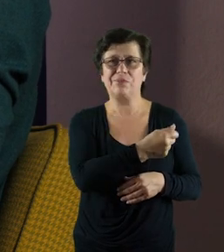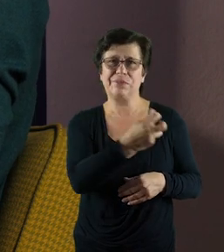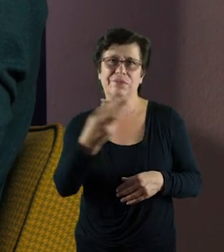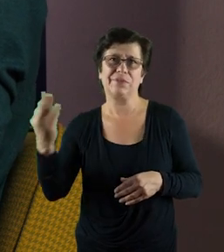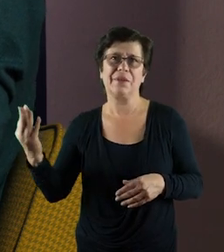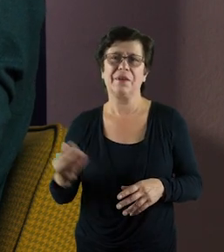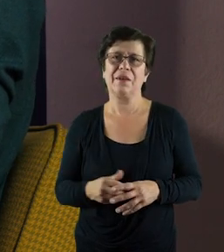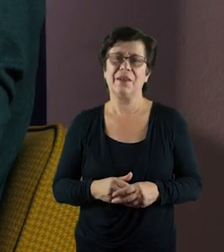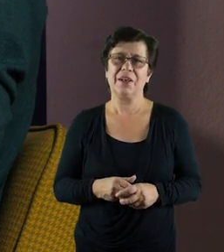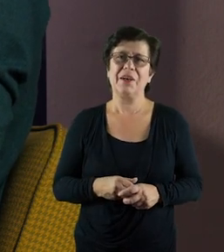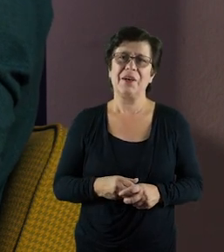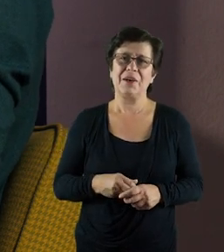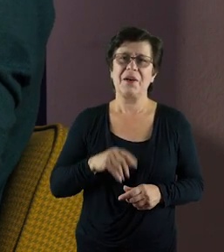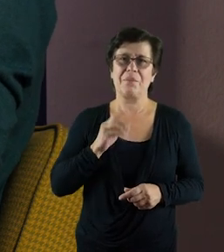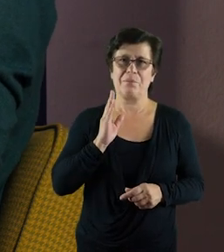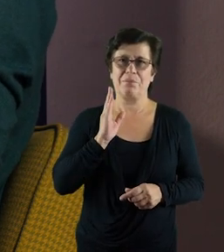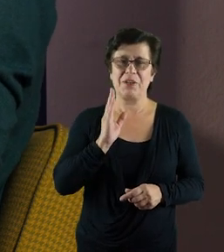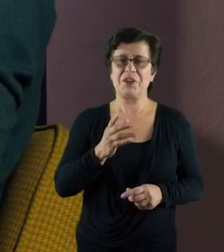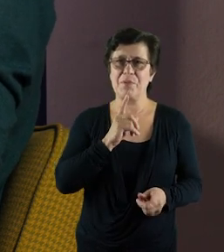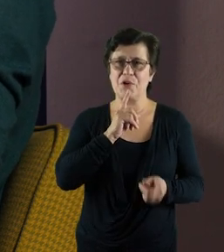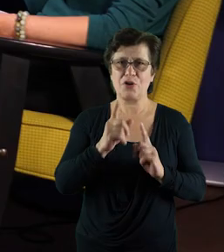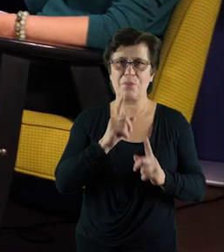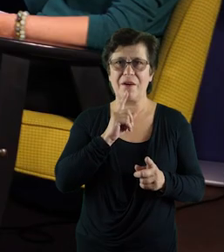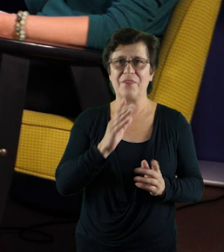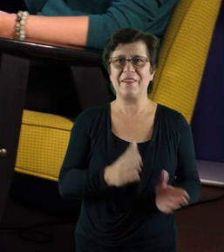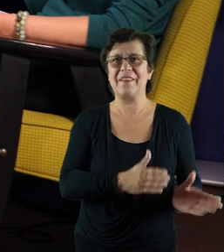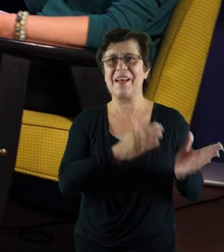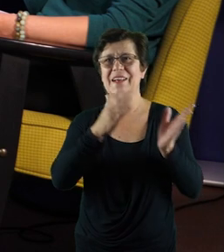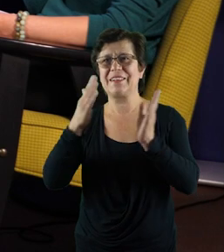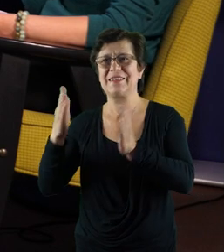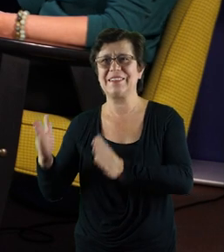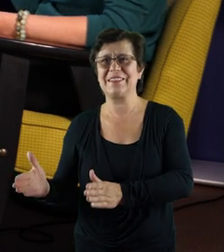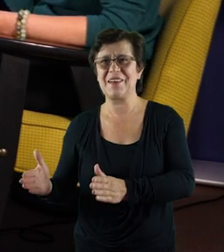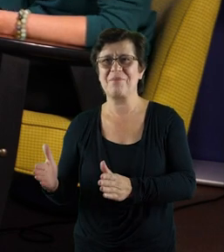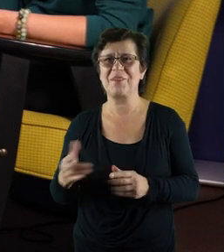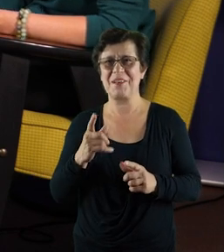Także myślę, że ten wątek pociągniemy następnym razem przy... Panie pociągną.